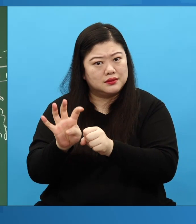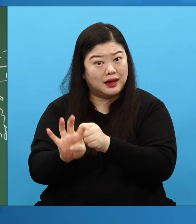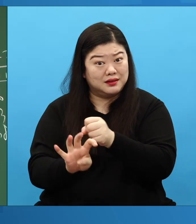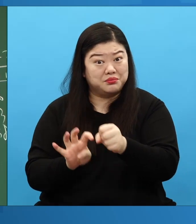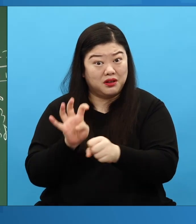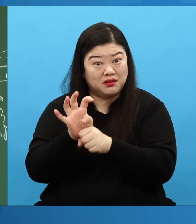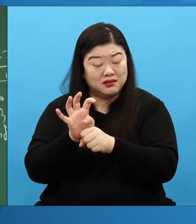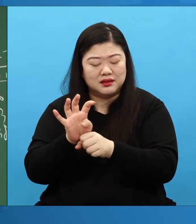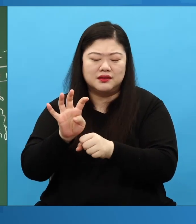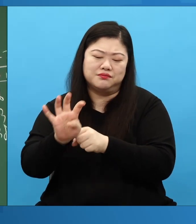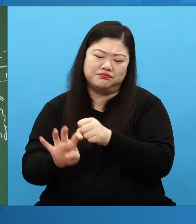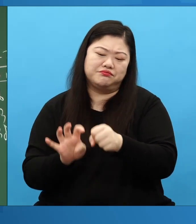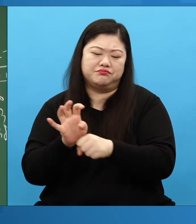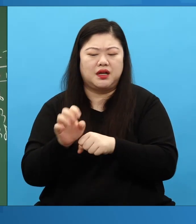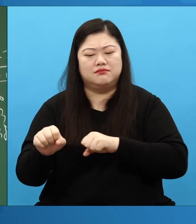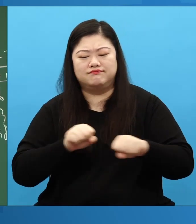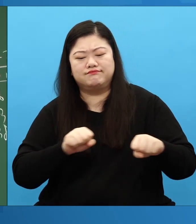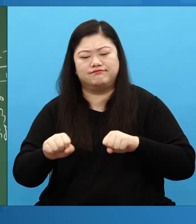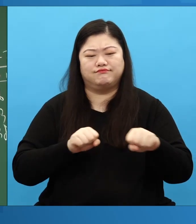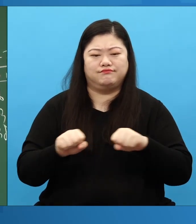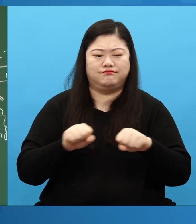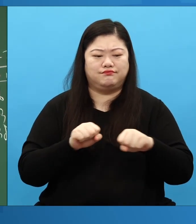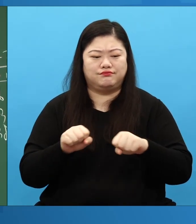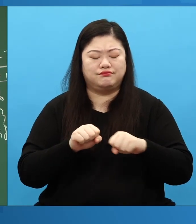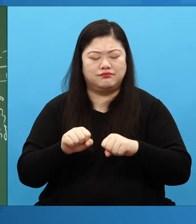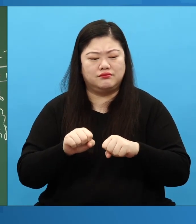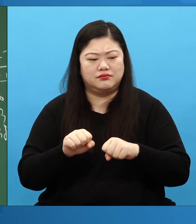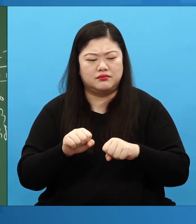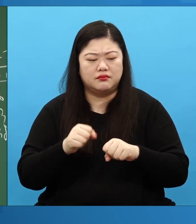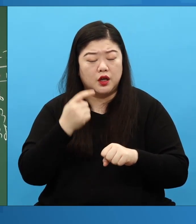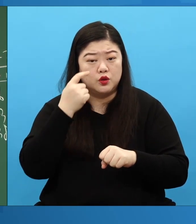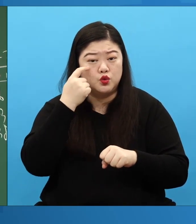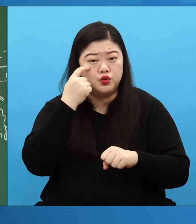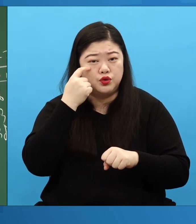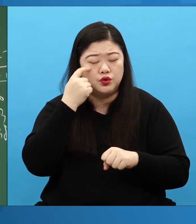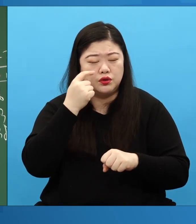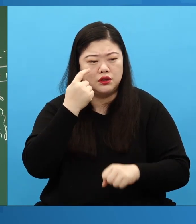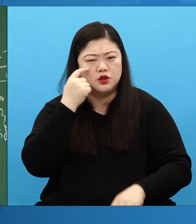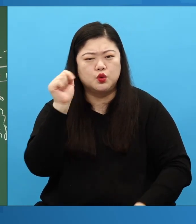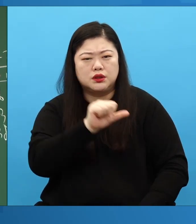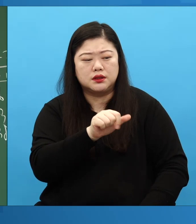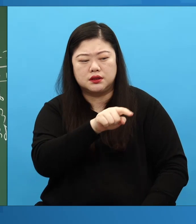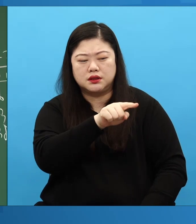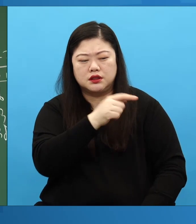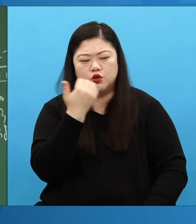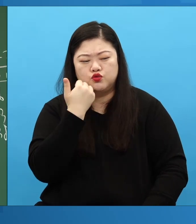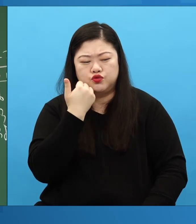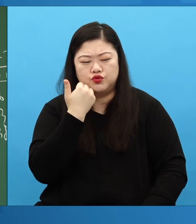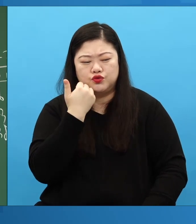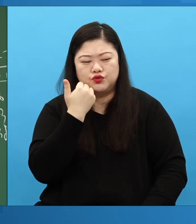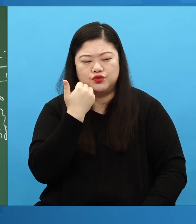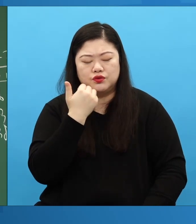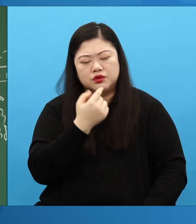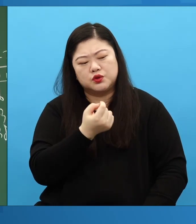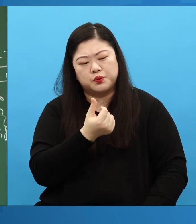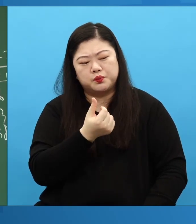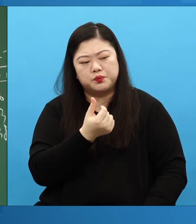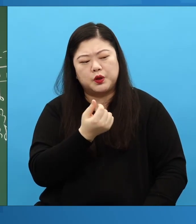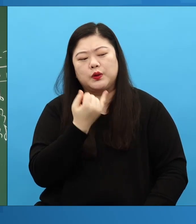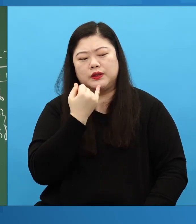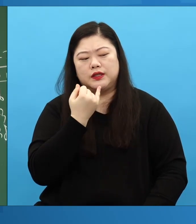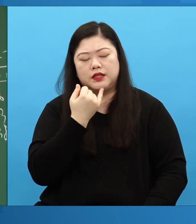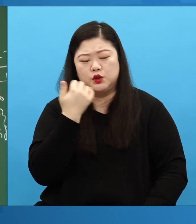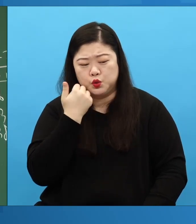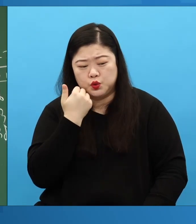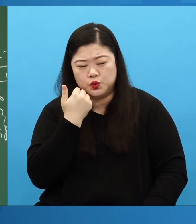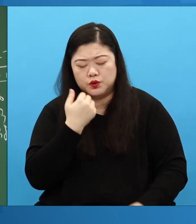for maybe 30, 40 years, there are sometimes workers who I think they're kind of on a dangerous line. 일단 저는 손을 안 대거든요. Now, one thing I don't do is I